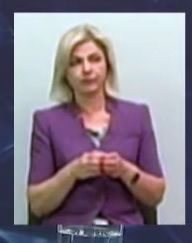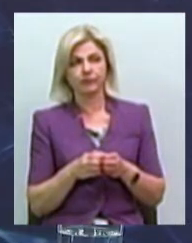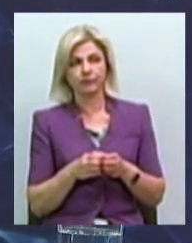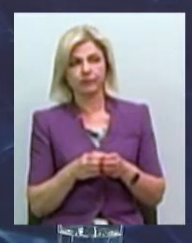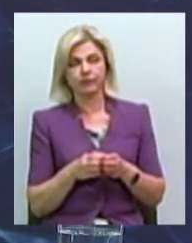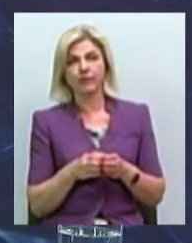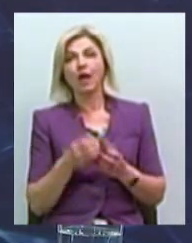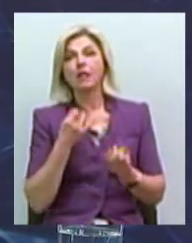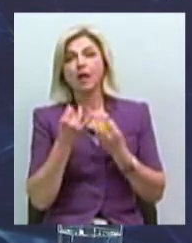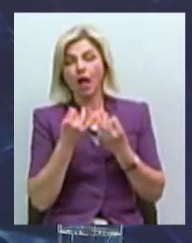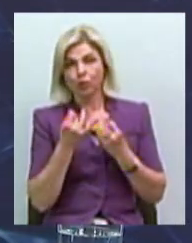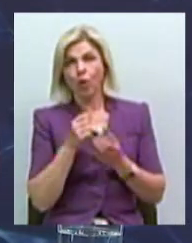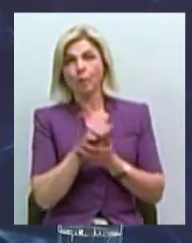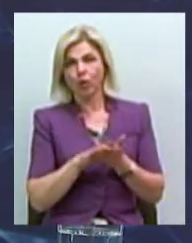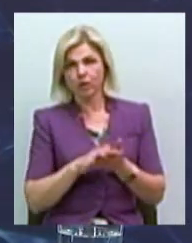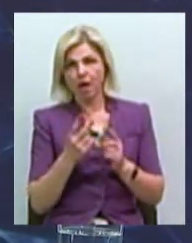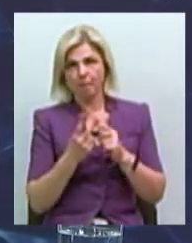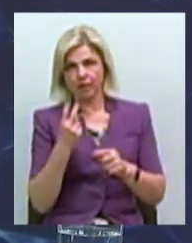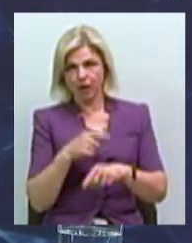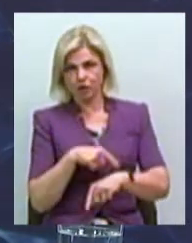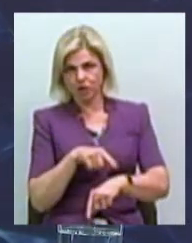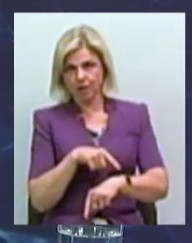то діалог вівся півтори години, і